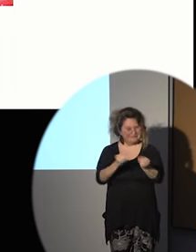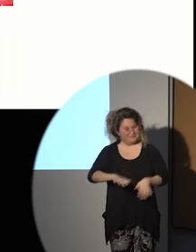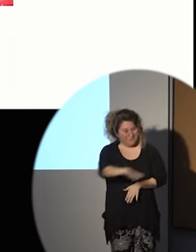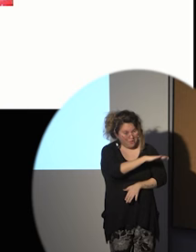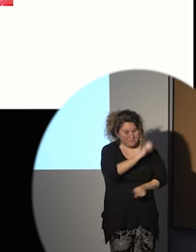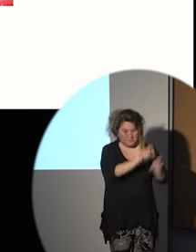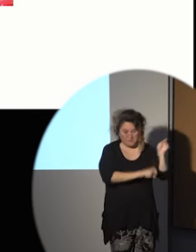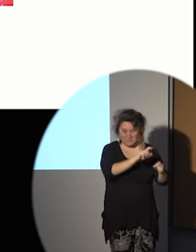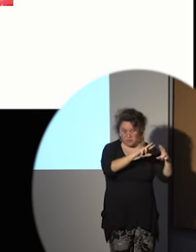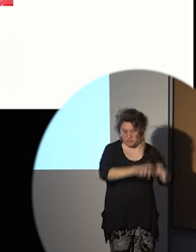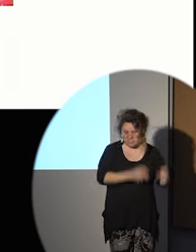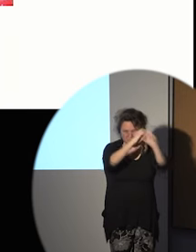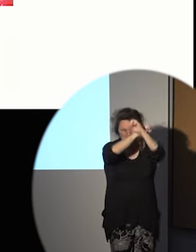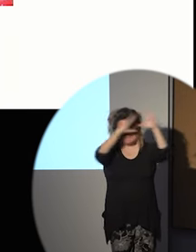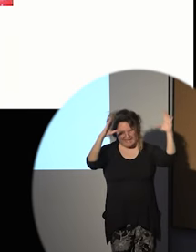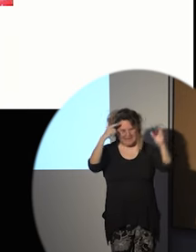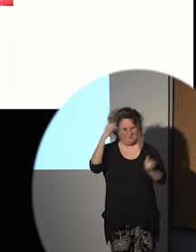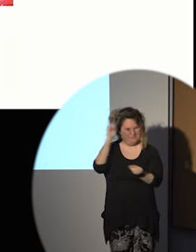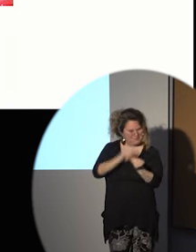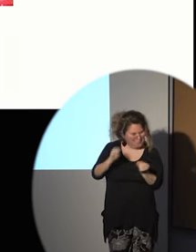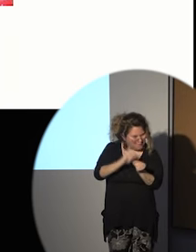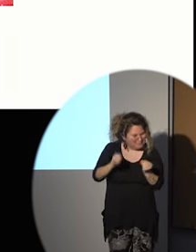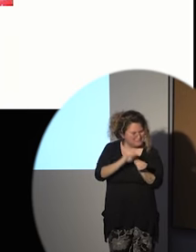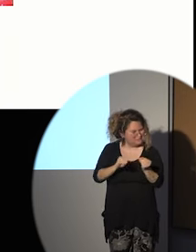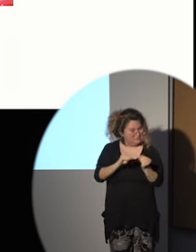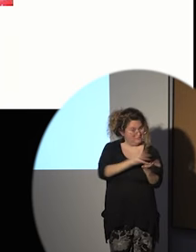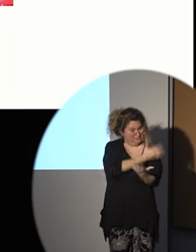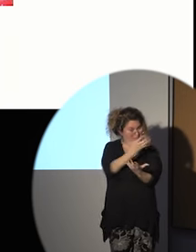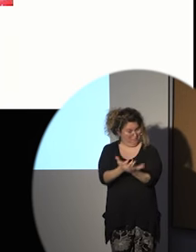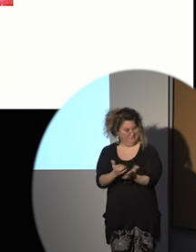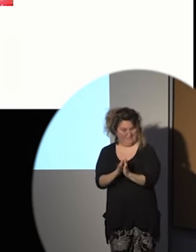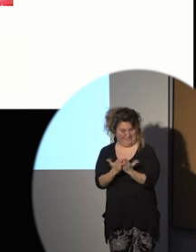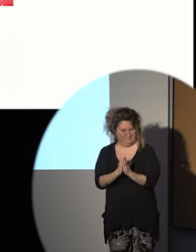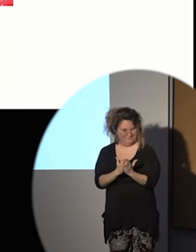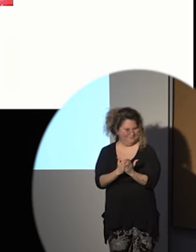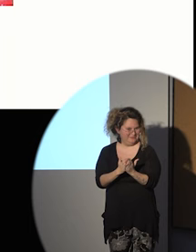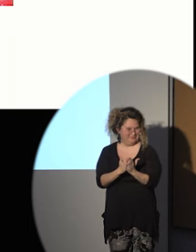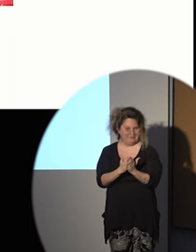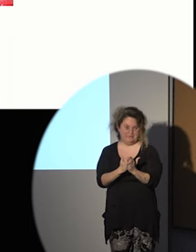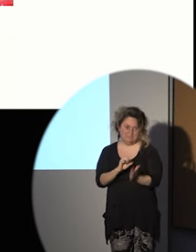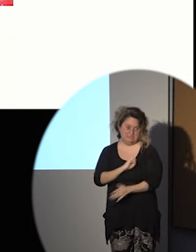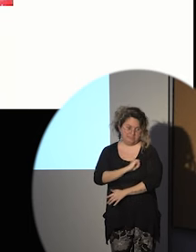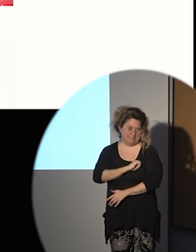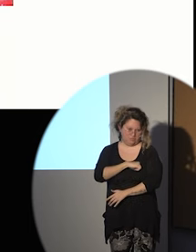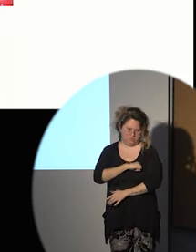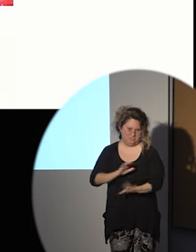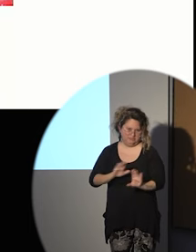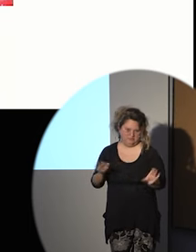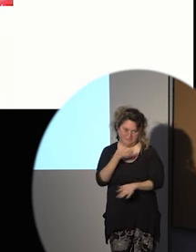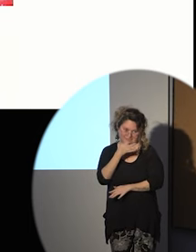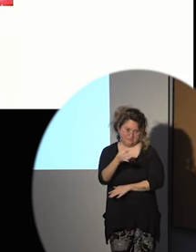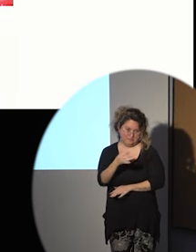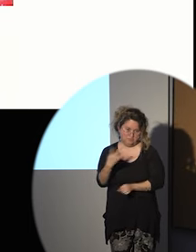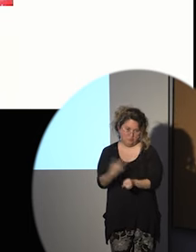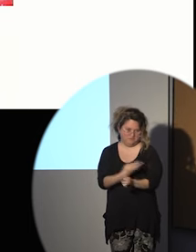et se posent comme questions. Et l'interrogation que je vais vous proposer commence, je suis un peu désolé, pas forcément par une très bonne